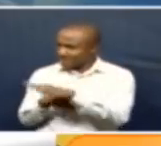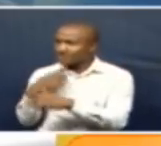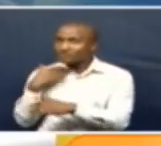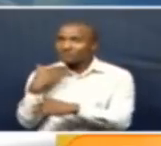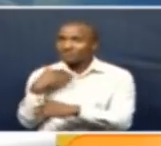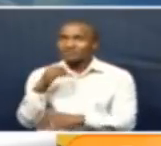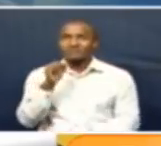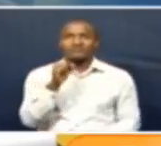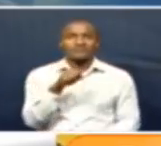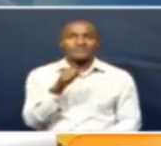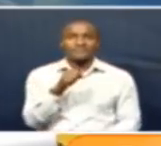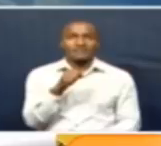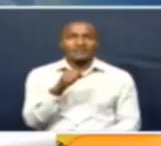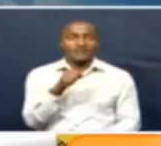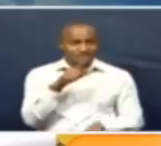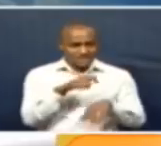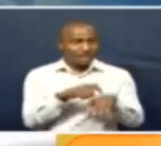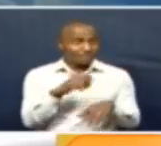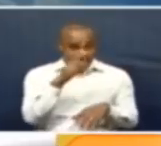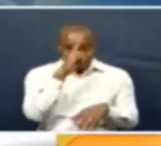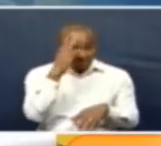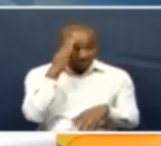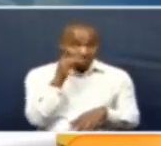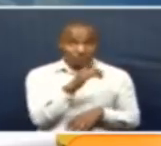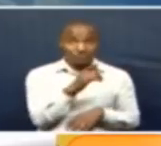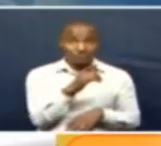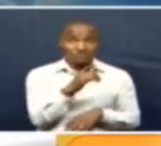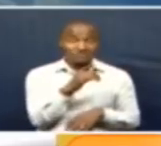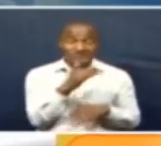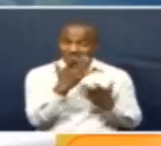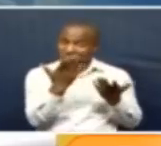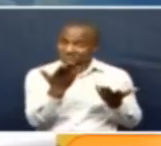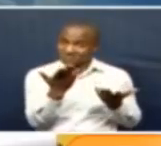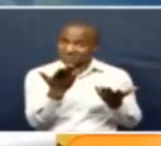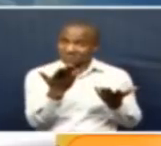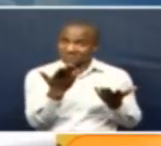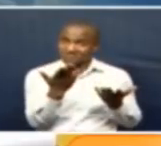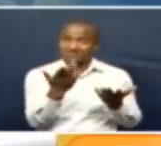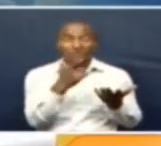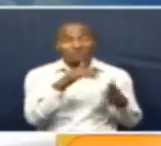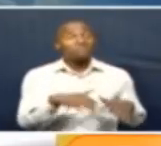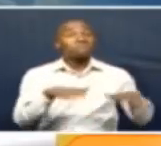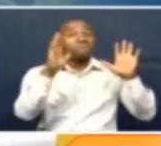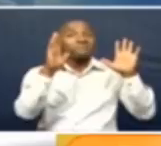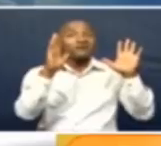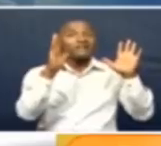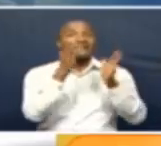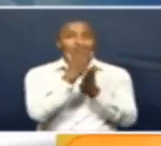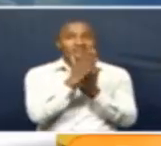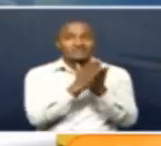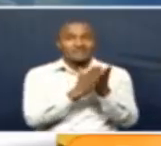wakurudi kati ya crime ukiwa umejulikana na polisi, usipokuwa Mungu awe ndani yako. Hata userende, kuna wale wako mahali